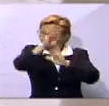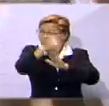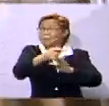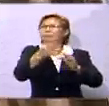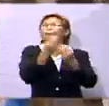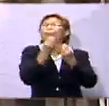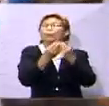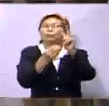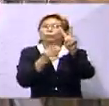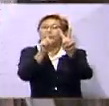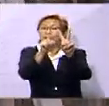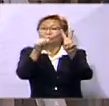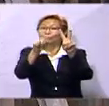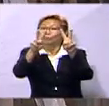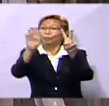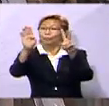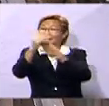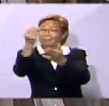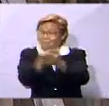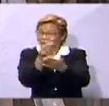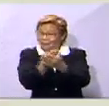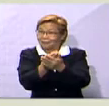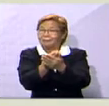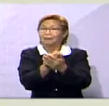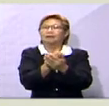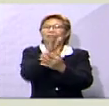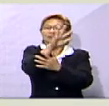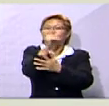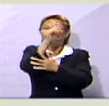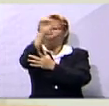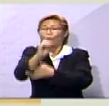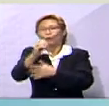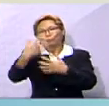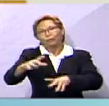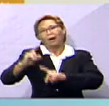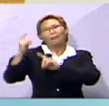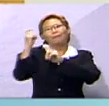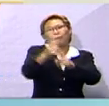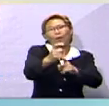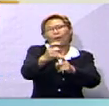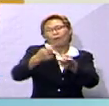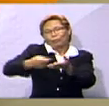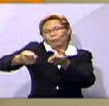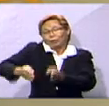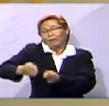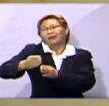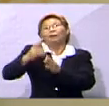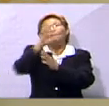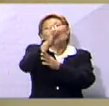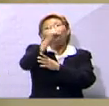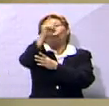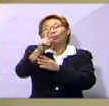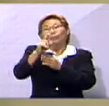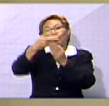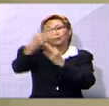yang berjumlah 21.2 bilion ringgit sebanyak 51% telah diberikan kepada kontraktor Bumi Putra.